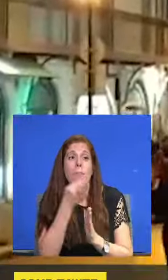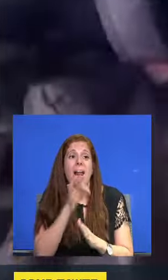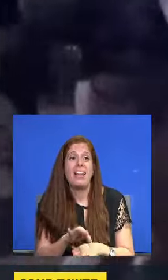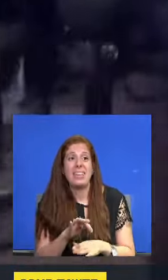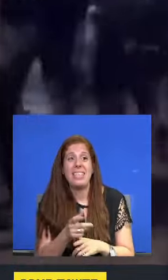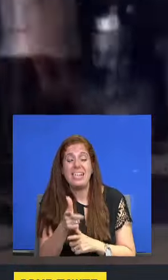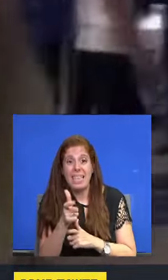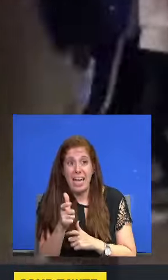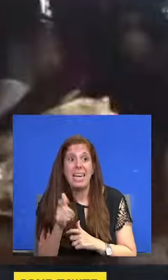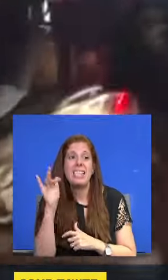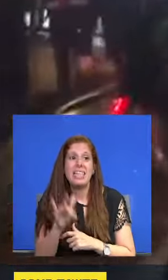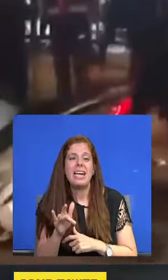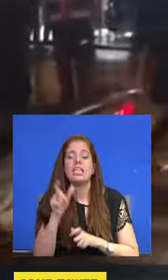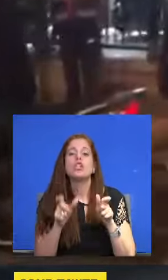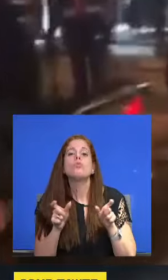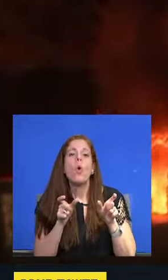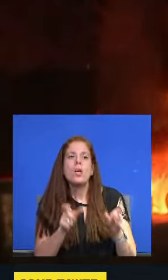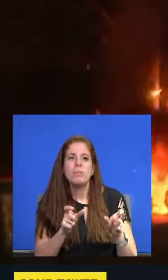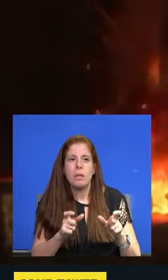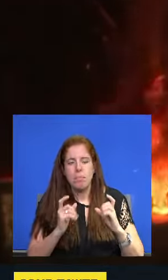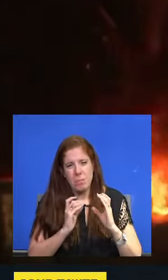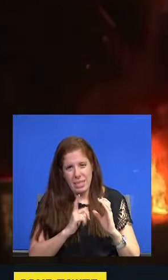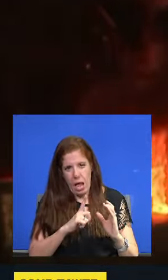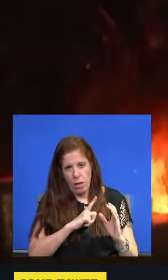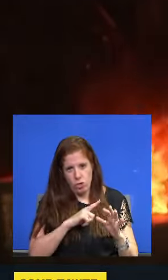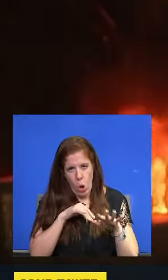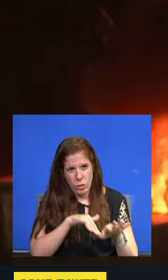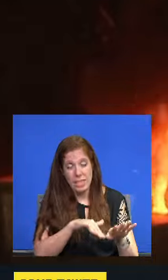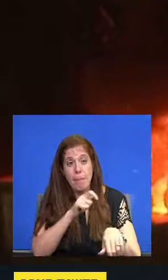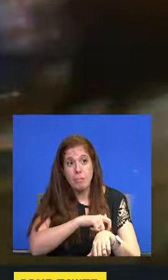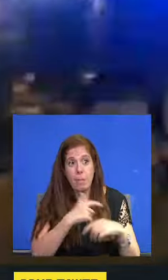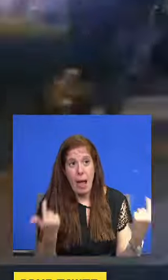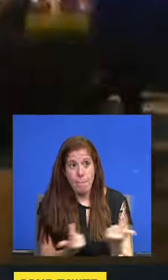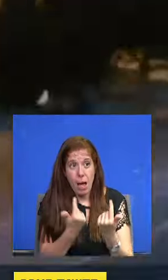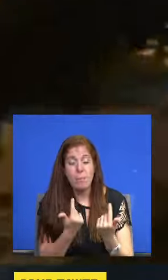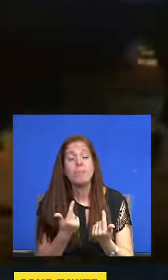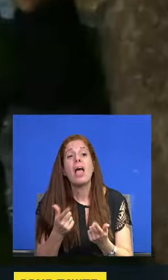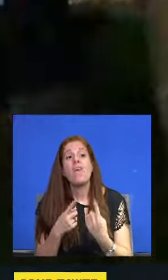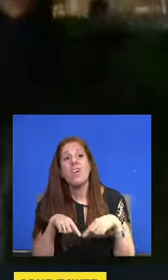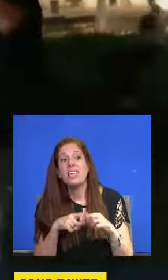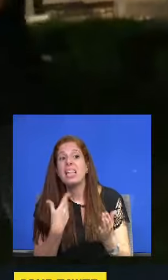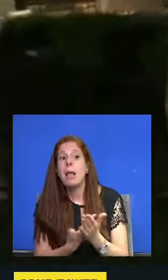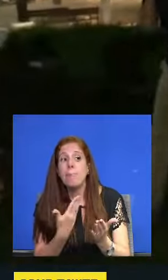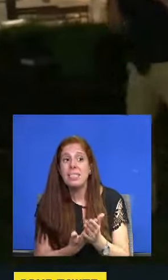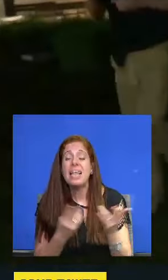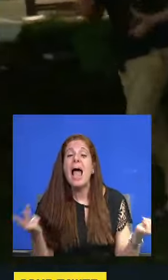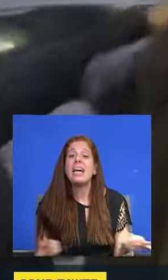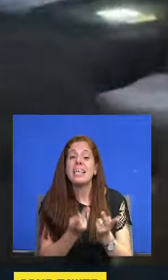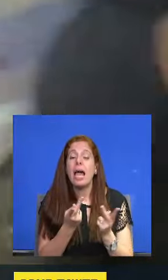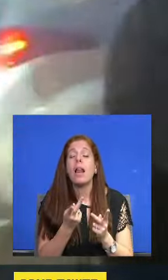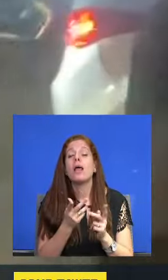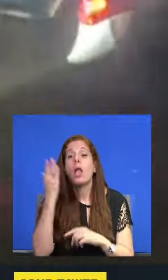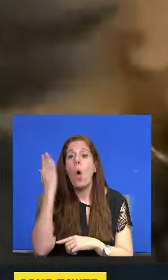לשיירות של צה"ל בעת מלחמה. הוועדה להקמת המשמר הלאומי תמליץ אף להקל את הוראות הפתיחה באש בעת הפרות